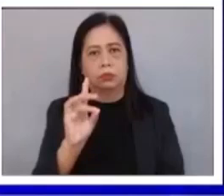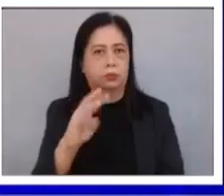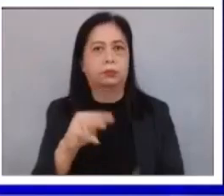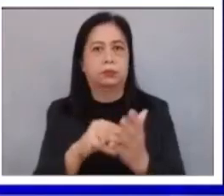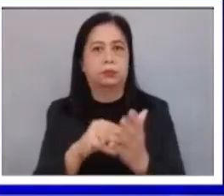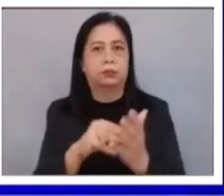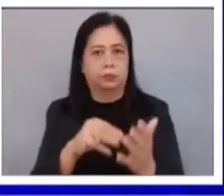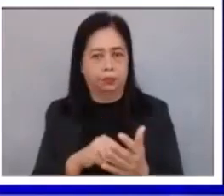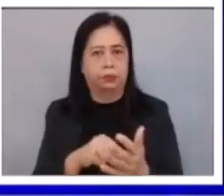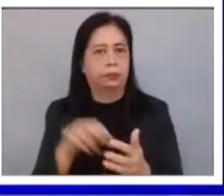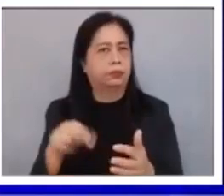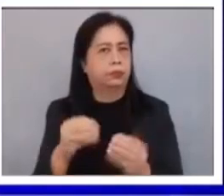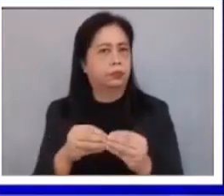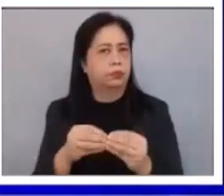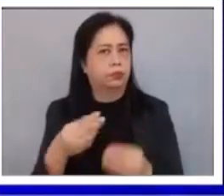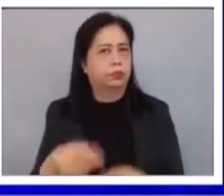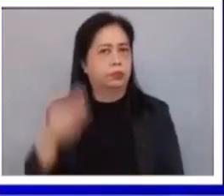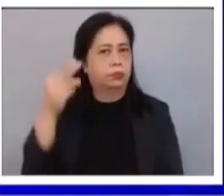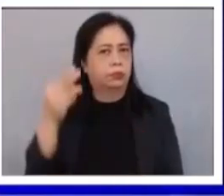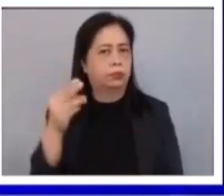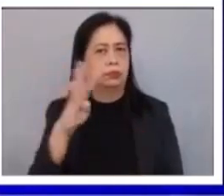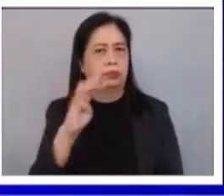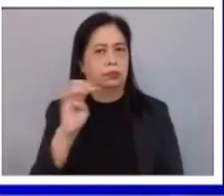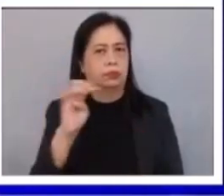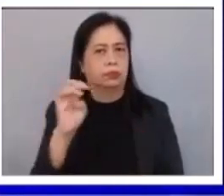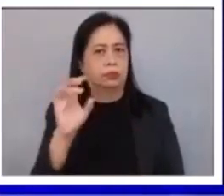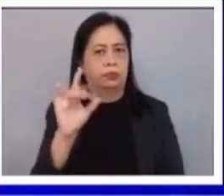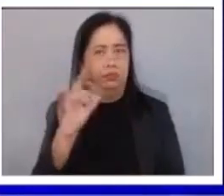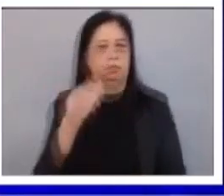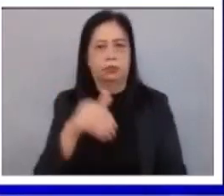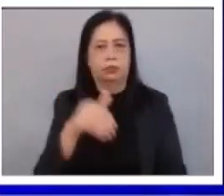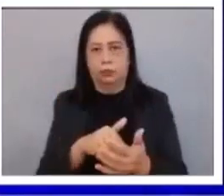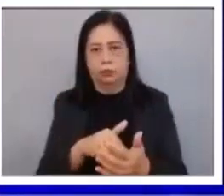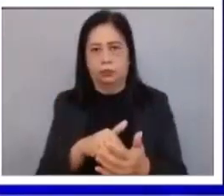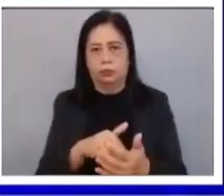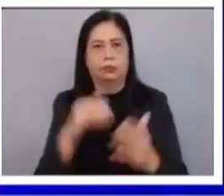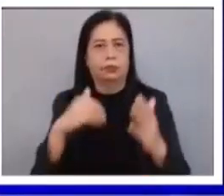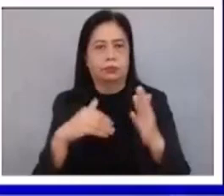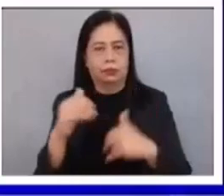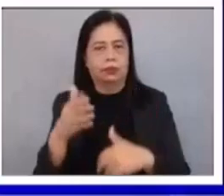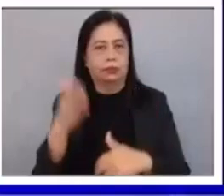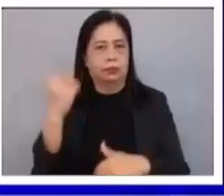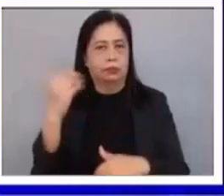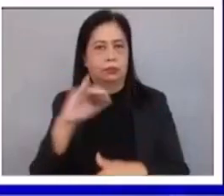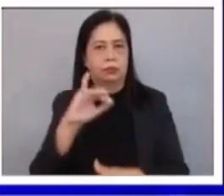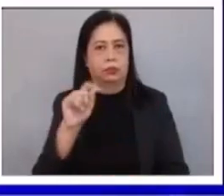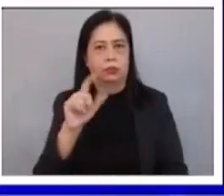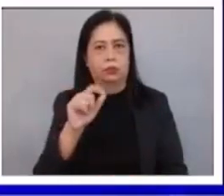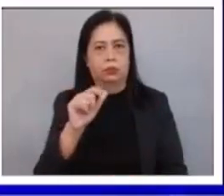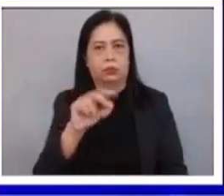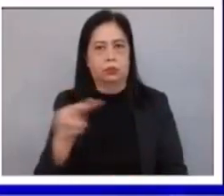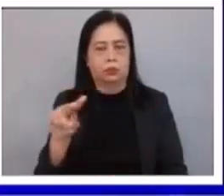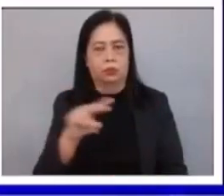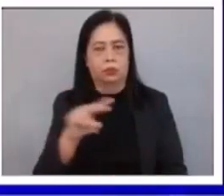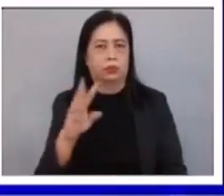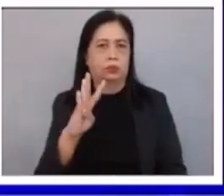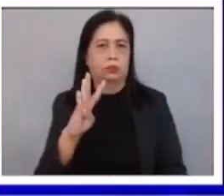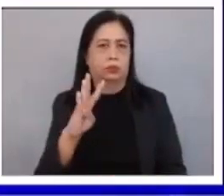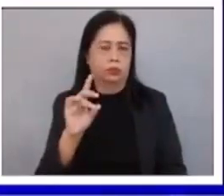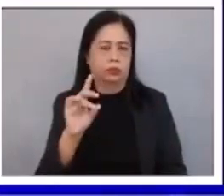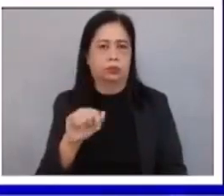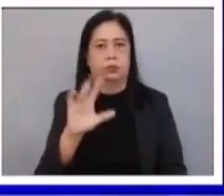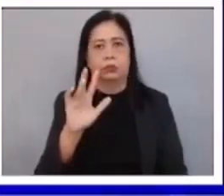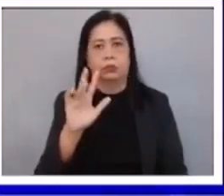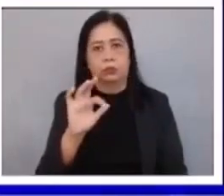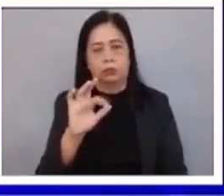478,000 kaysa sa naitala noong Hulyo 2022 na nasa 47.39 million at higit na